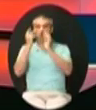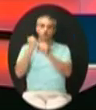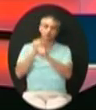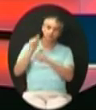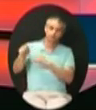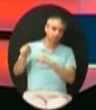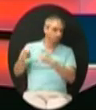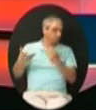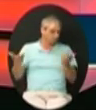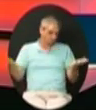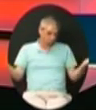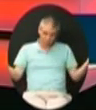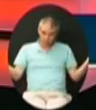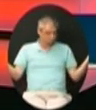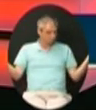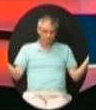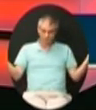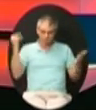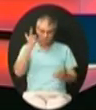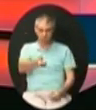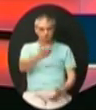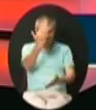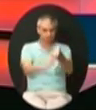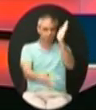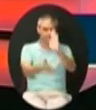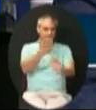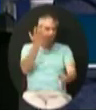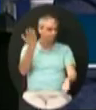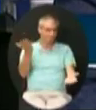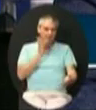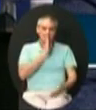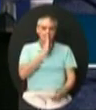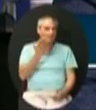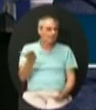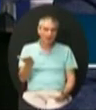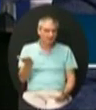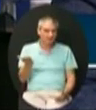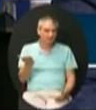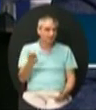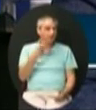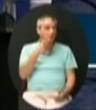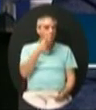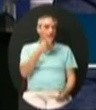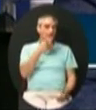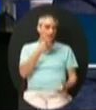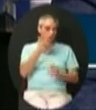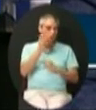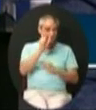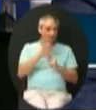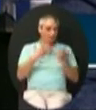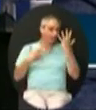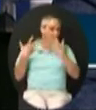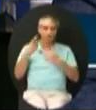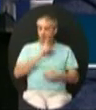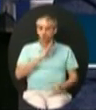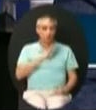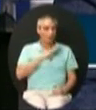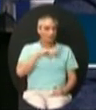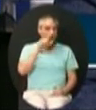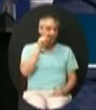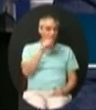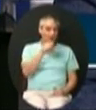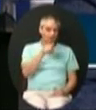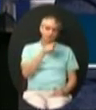לזה, בום, וגמרנו עניין. אתה יורה באדם חסר אונים, שאינו מאיים